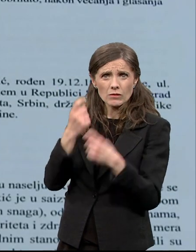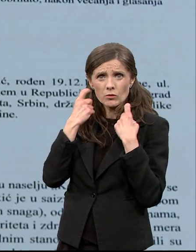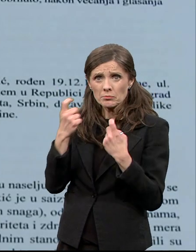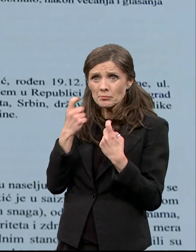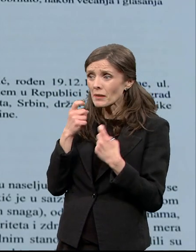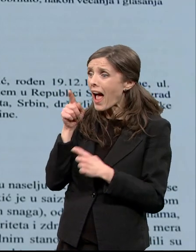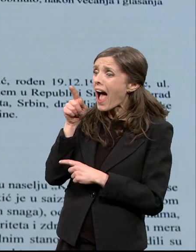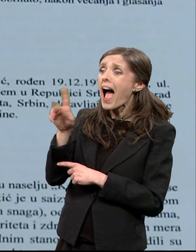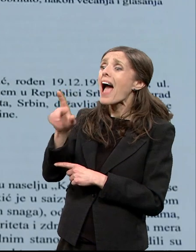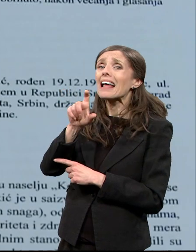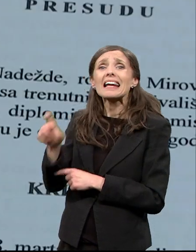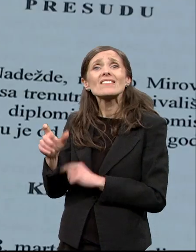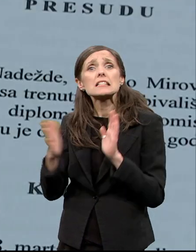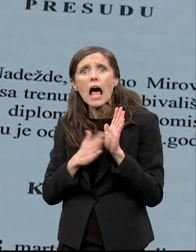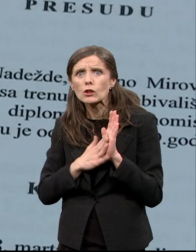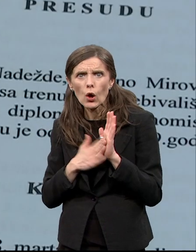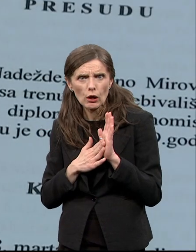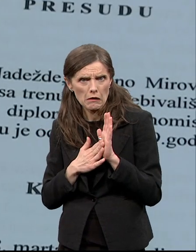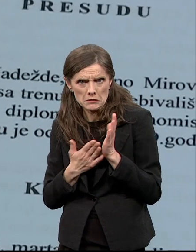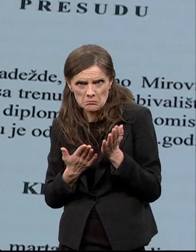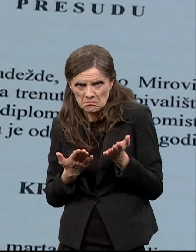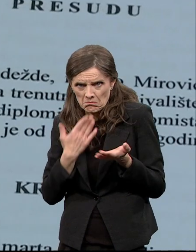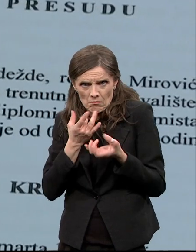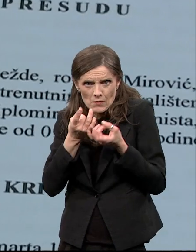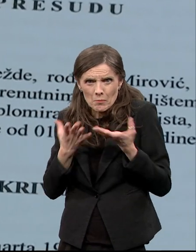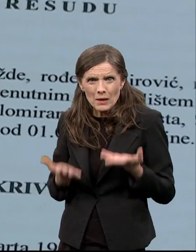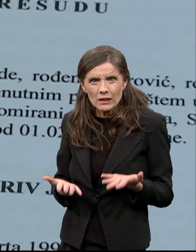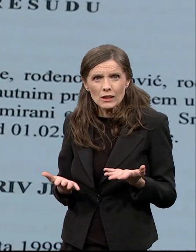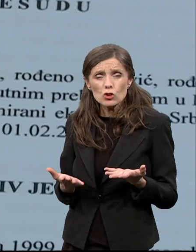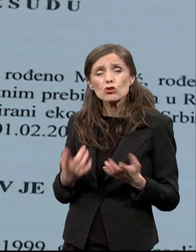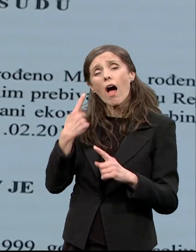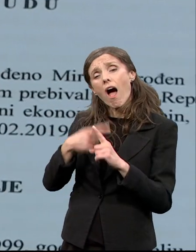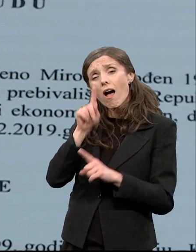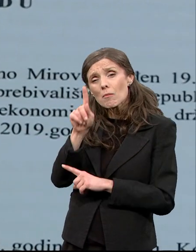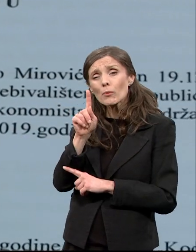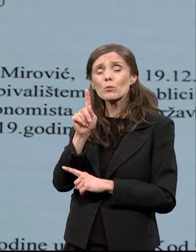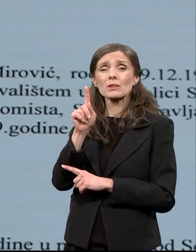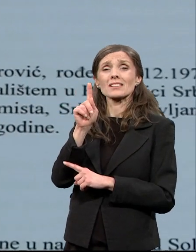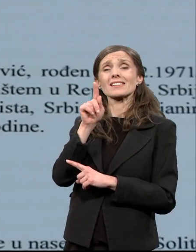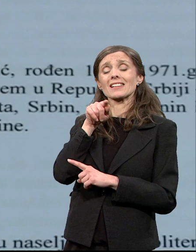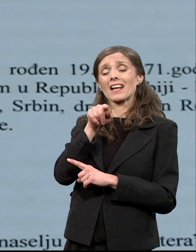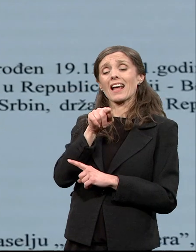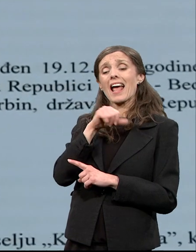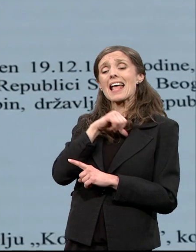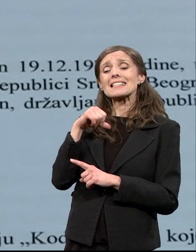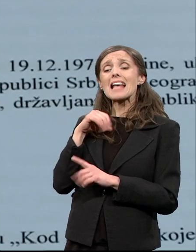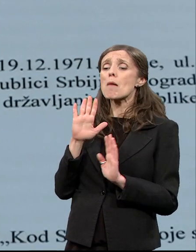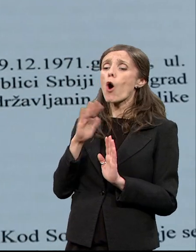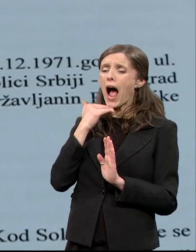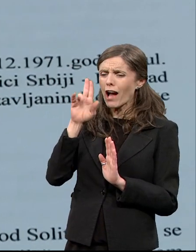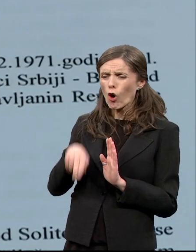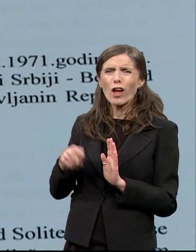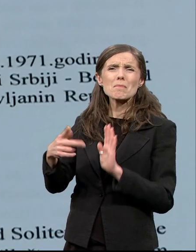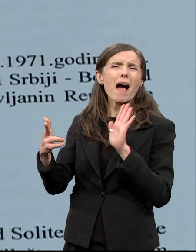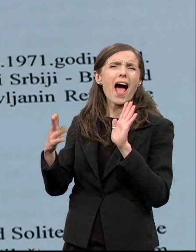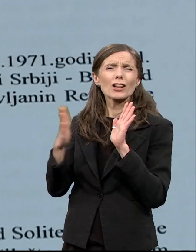ni izbliza nije dokazana, a podsjetit ću da je samo dokazi van razumne sumnje